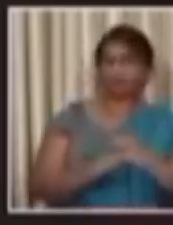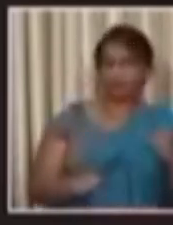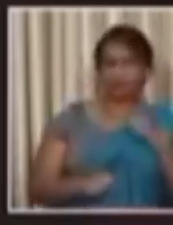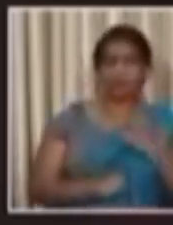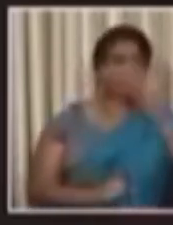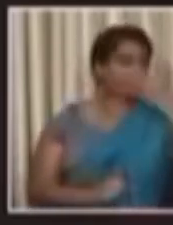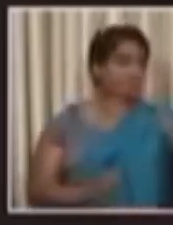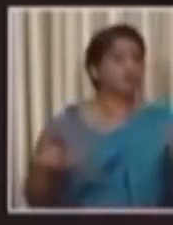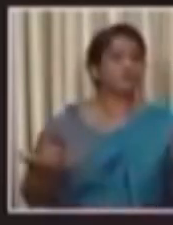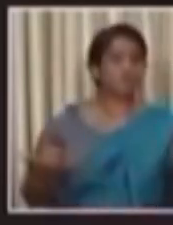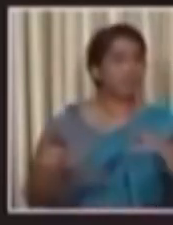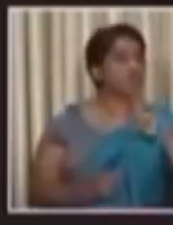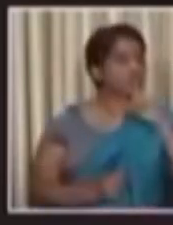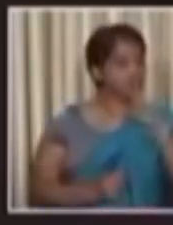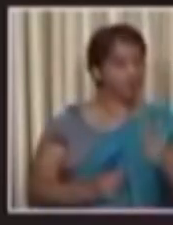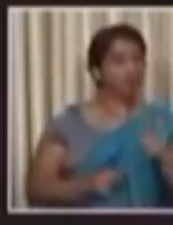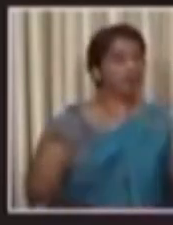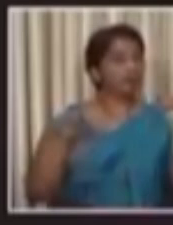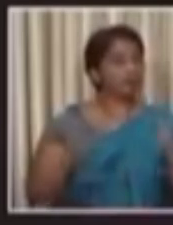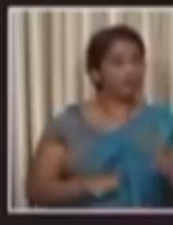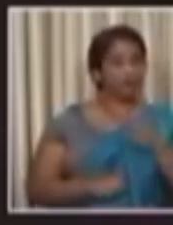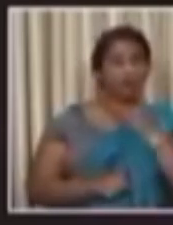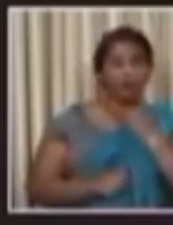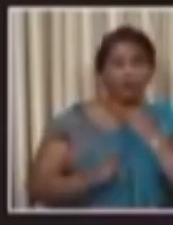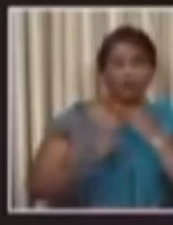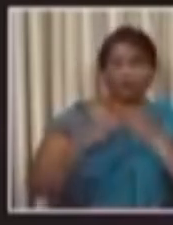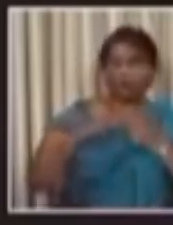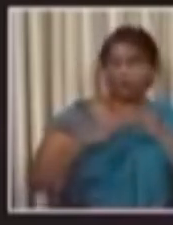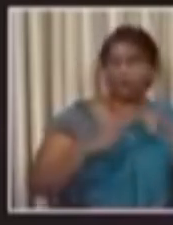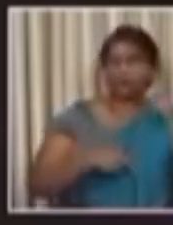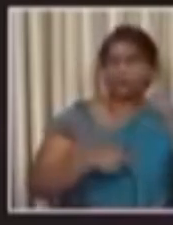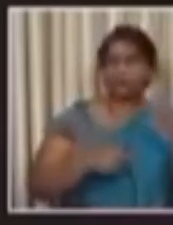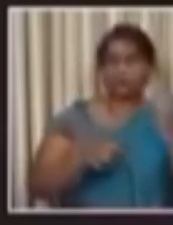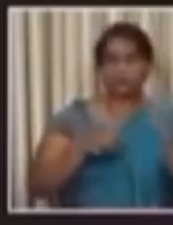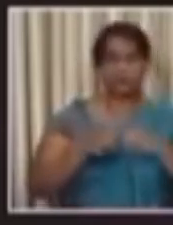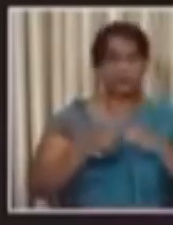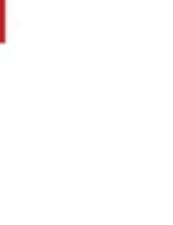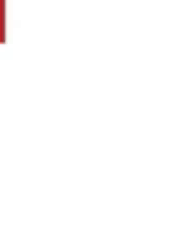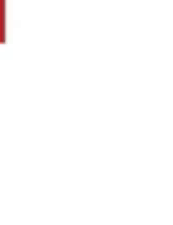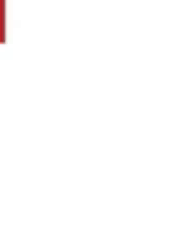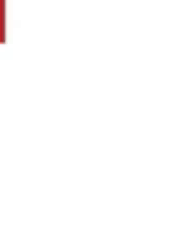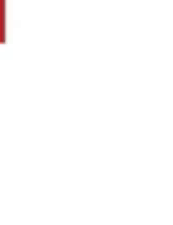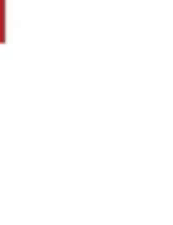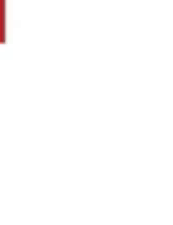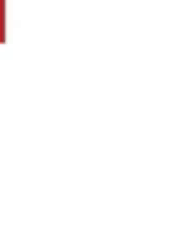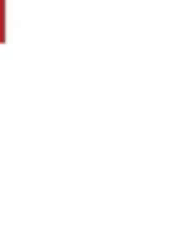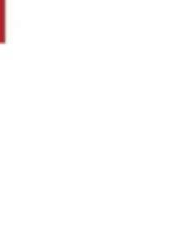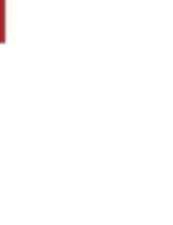හැකියාවක් නැහැ කියලා කිව්වේ. දැන් ඒවා බොරු වෙනකොට දැන් ඔබලාට ප්‍රශ්නයක් ඇවිල්ලා තියෙනවා.